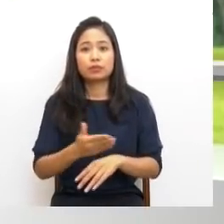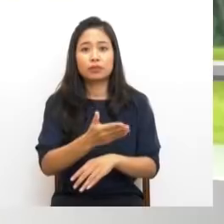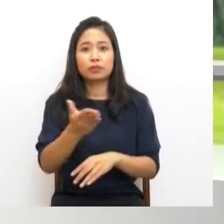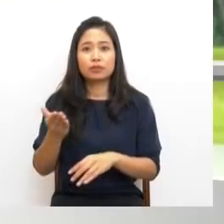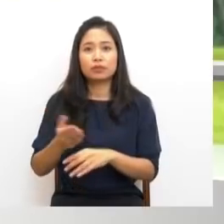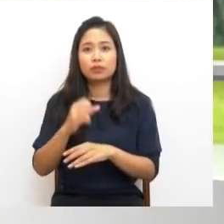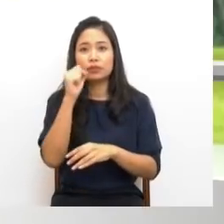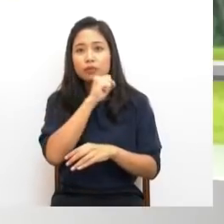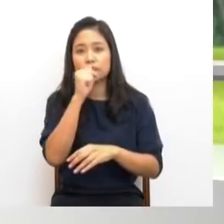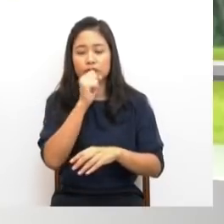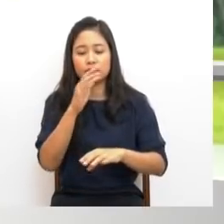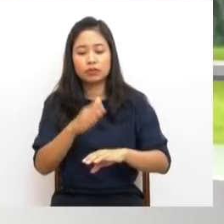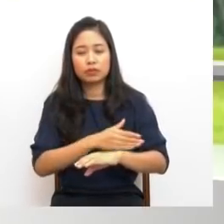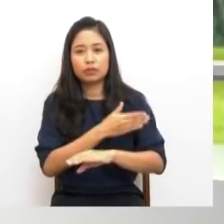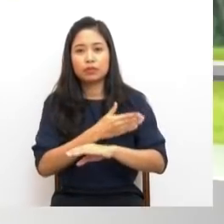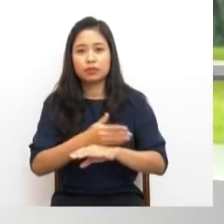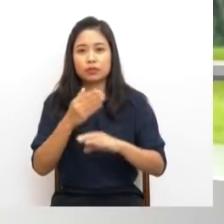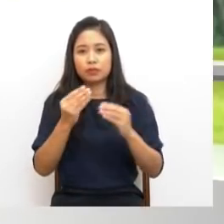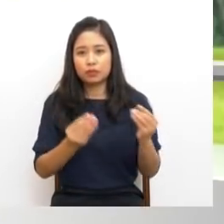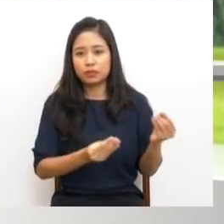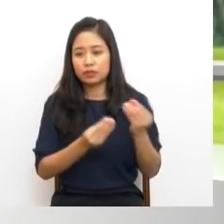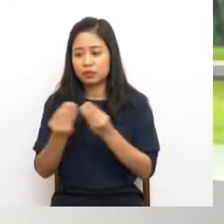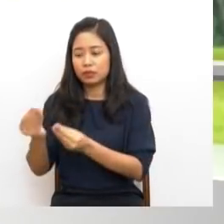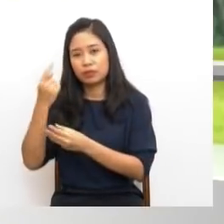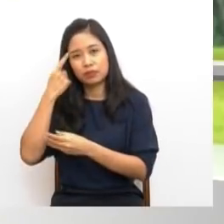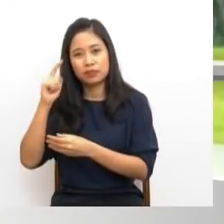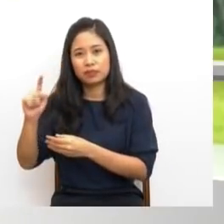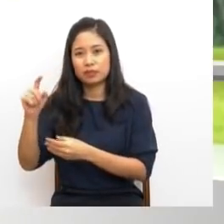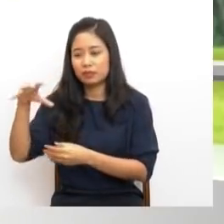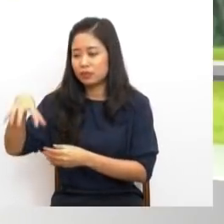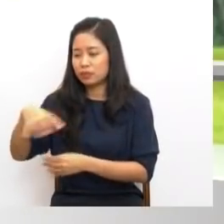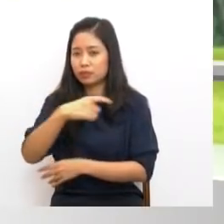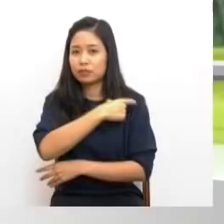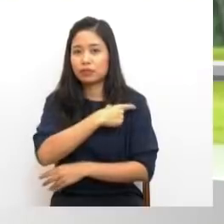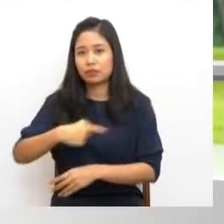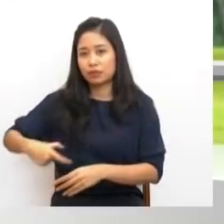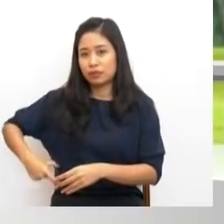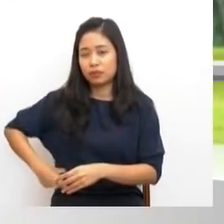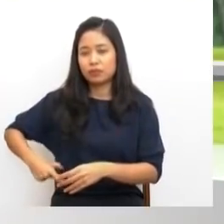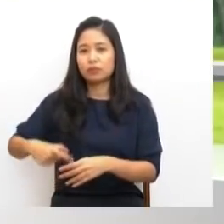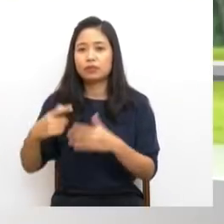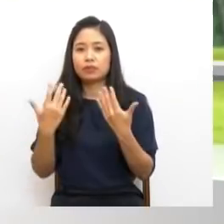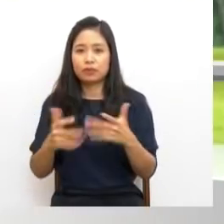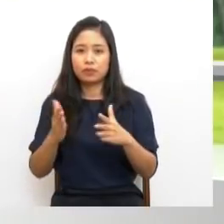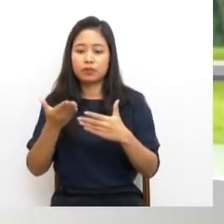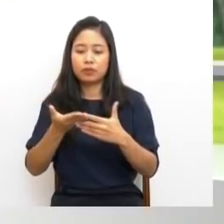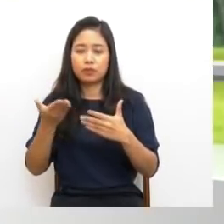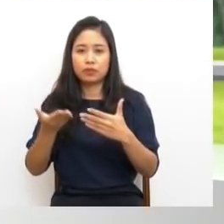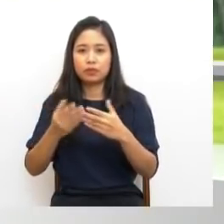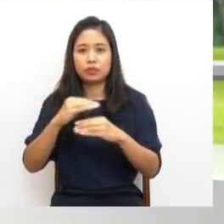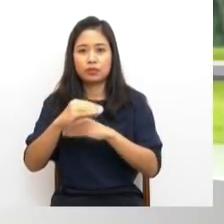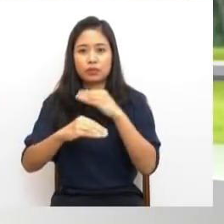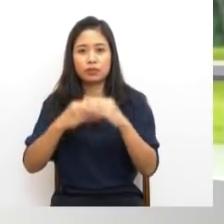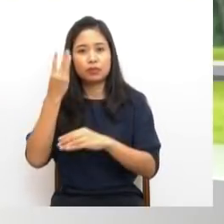วมกันร้องเพลงสดุดีจอมราชาเพื่อเป็นการแสดงความจงรักภักดีต่อสถาบันพระมหากษัตริย์นะคะแล้วต่อเนื่องกันค่ะกับโครง